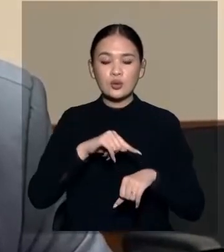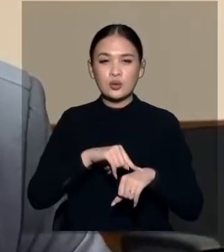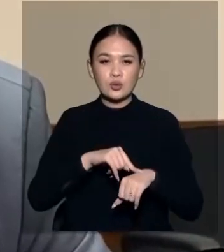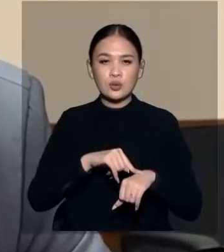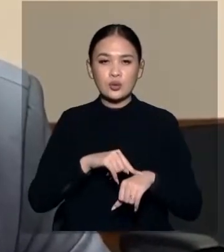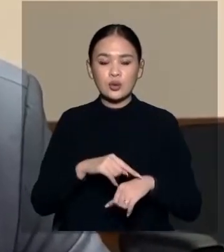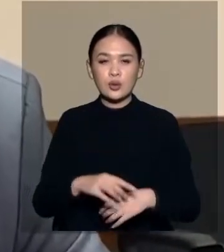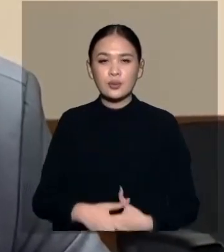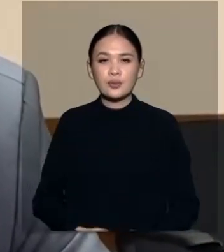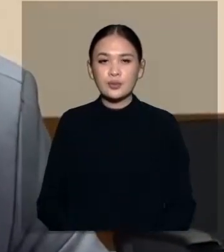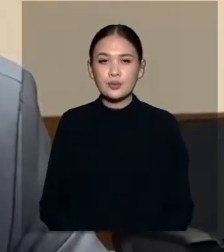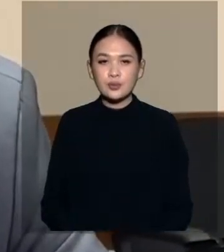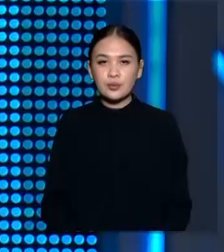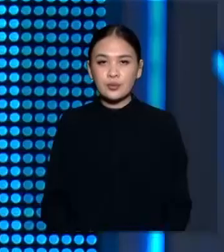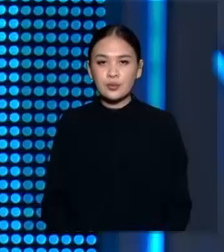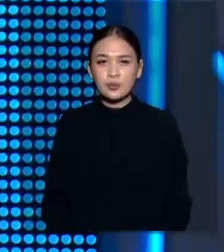ерекшеліктеріне негізделген.